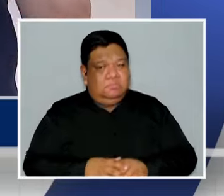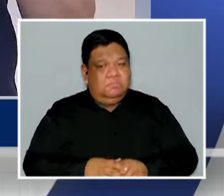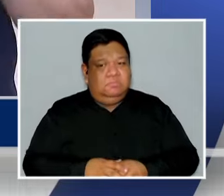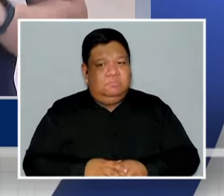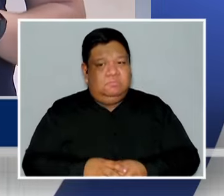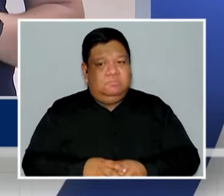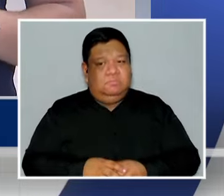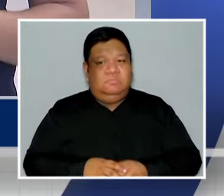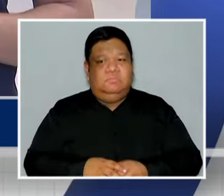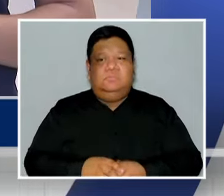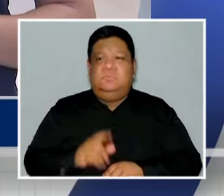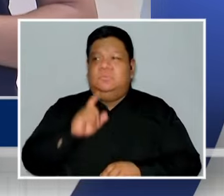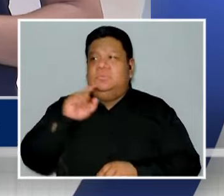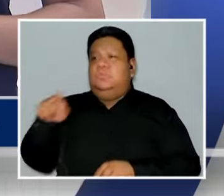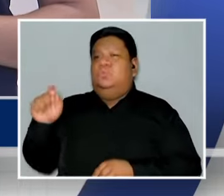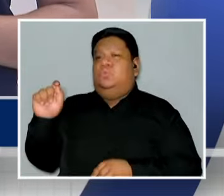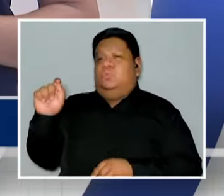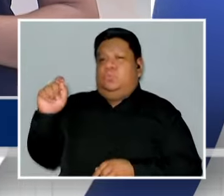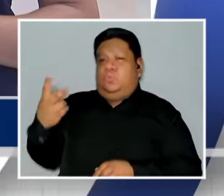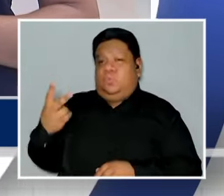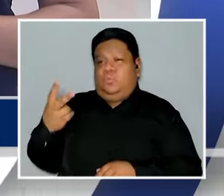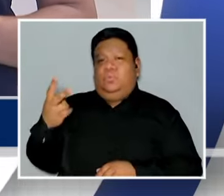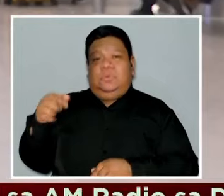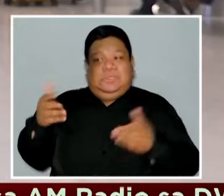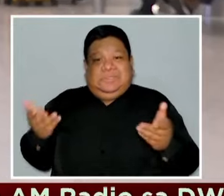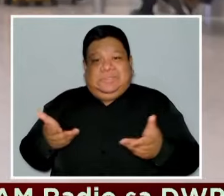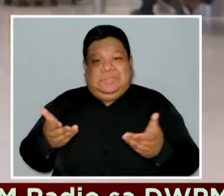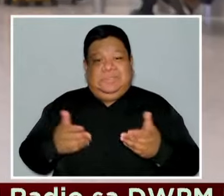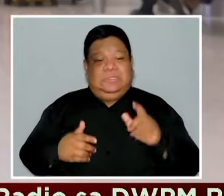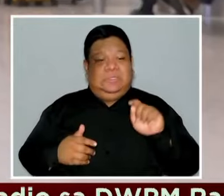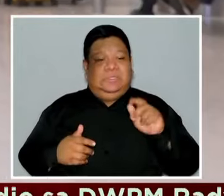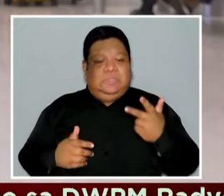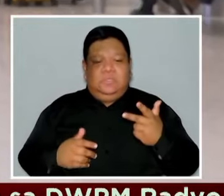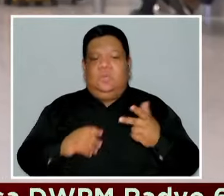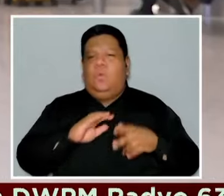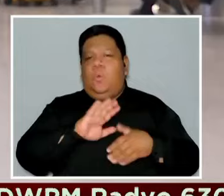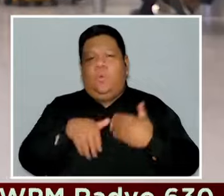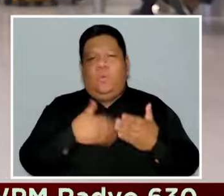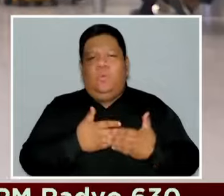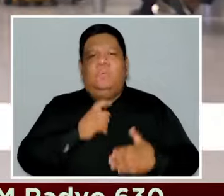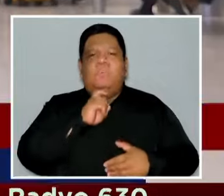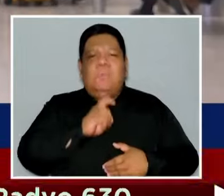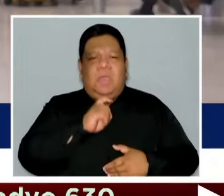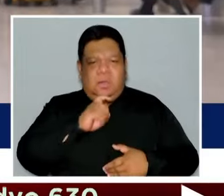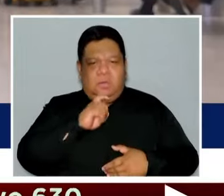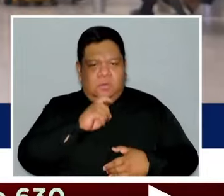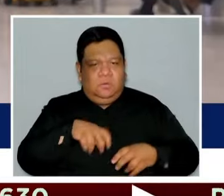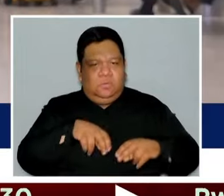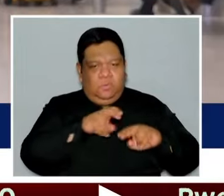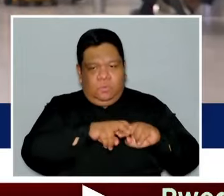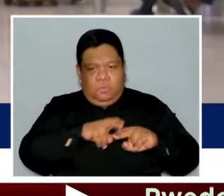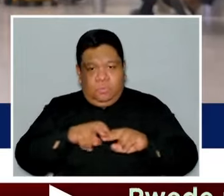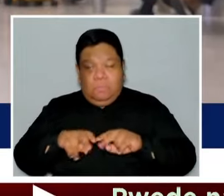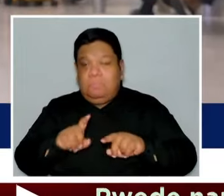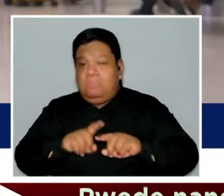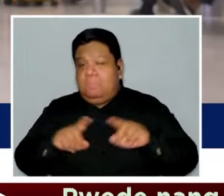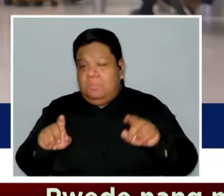Sa Terminal 2, kabayan, yung ratan ha, dito sa NAIA Terminal 3 ay puro metal chairs ang meron dito. Pero ang desisyon ng pamunuan